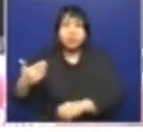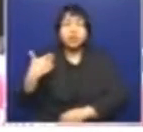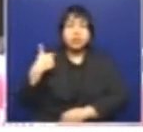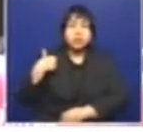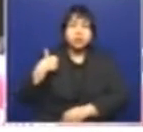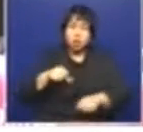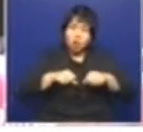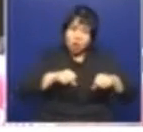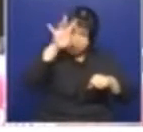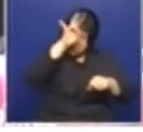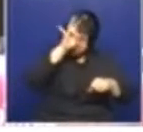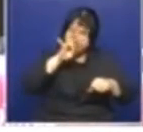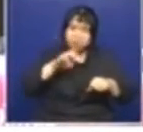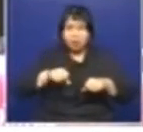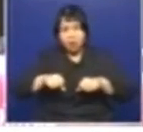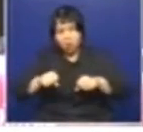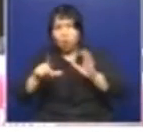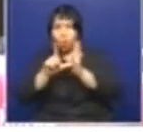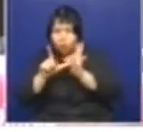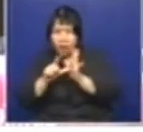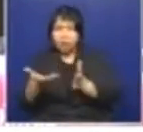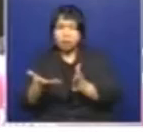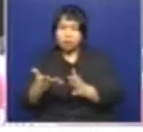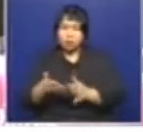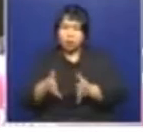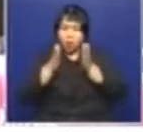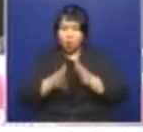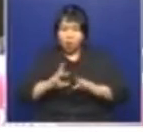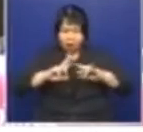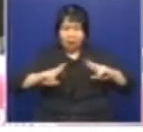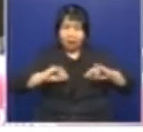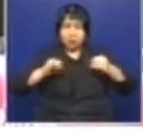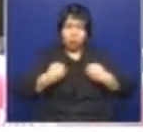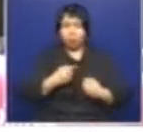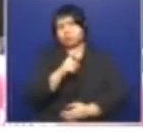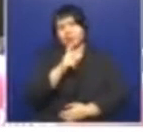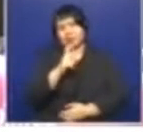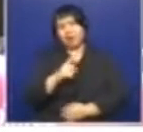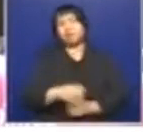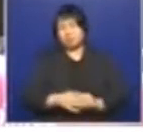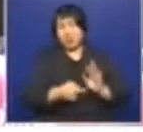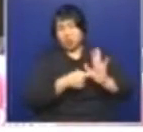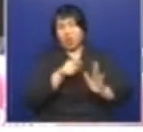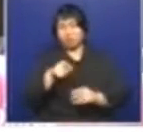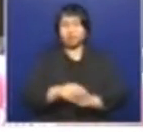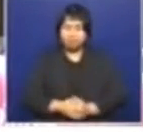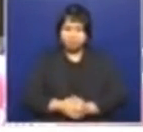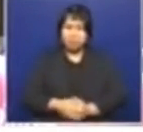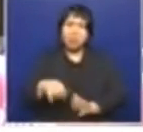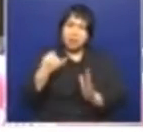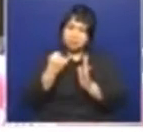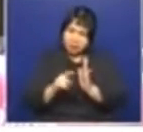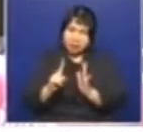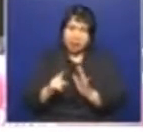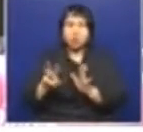รถเร่เซเว่นรถเร่โรตัสแล้วชาวบ้านตายหมดอะนี่คือตัวอย่างหนึ่งเพราะฉะนั้นท่านผิดอันต่อม